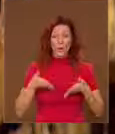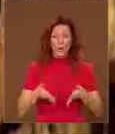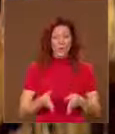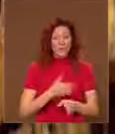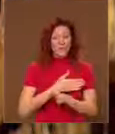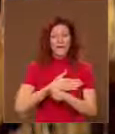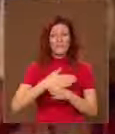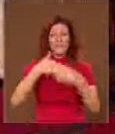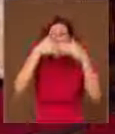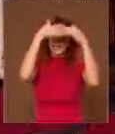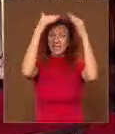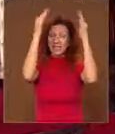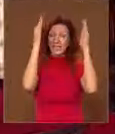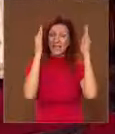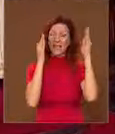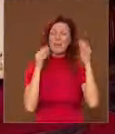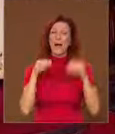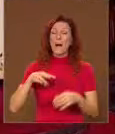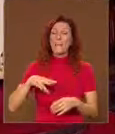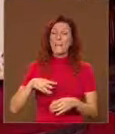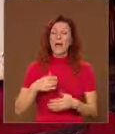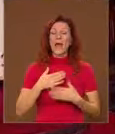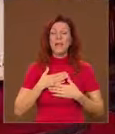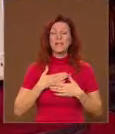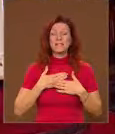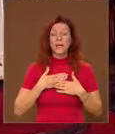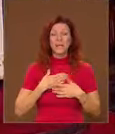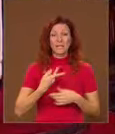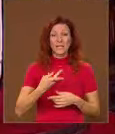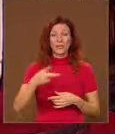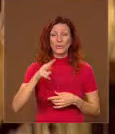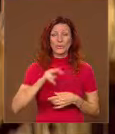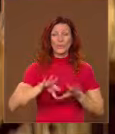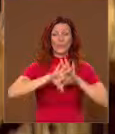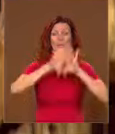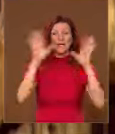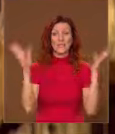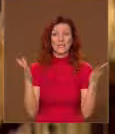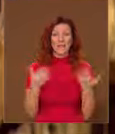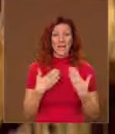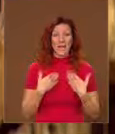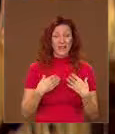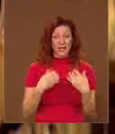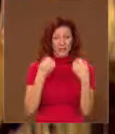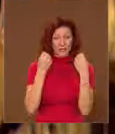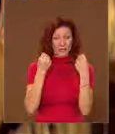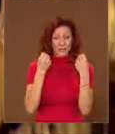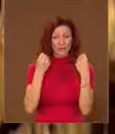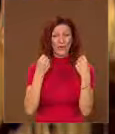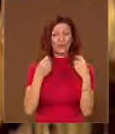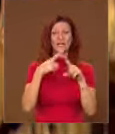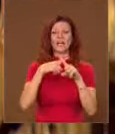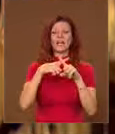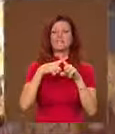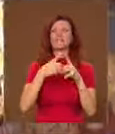винаги Дева Мария, и себе си един други клуб и целият наш живот на Христа, Бога да